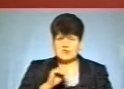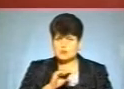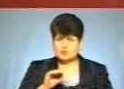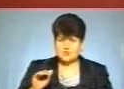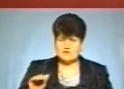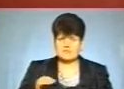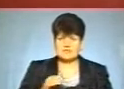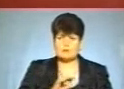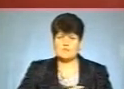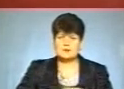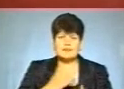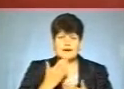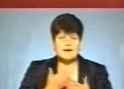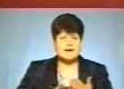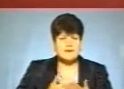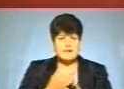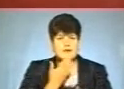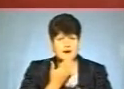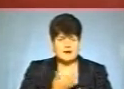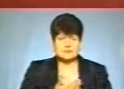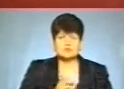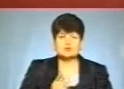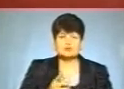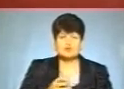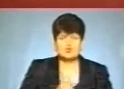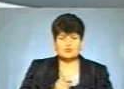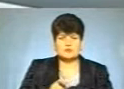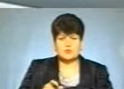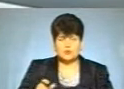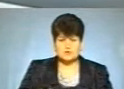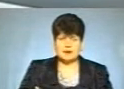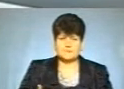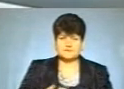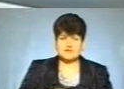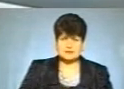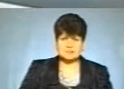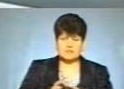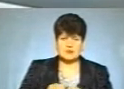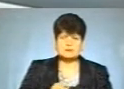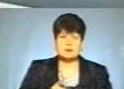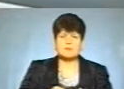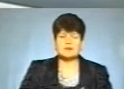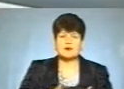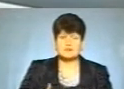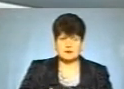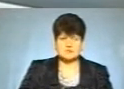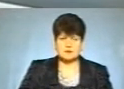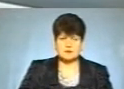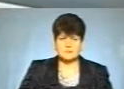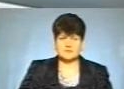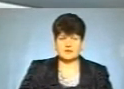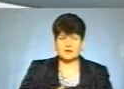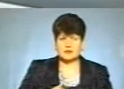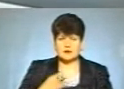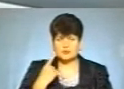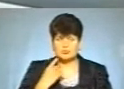з профспілками радилися щодо того, як скорочувати людей, адже, в принципі, це питання складне. Тут в нас